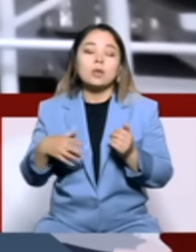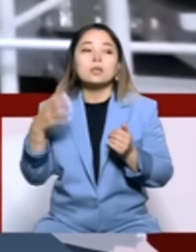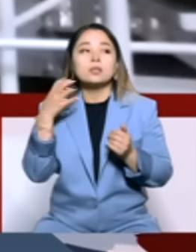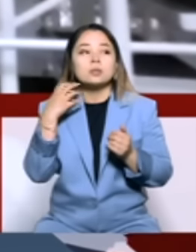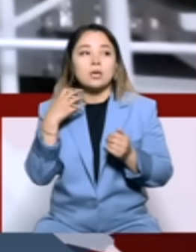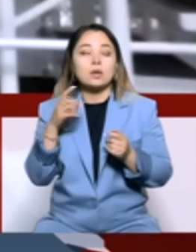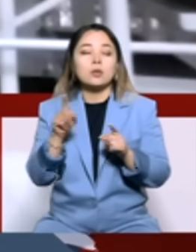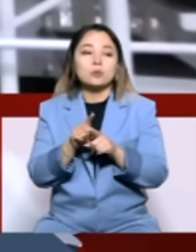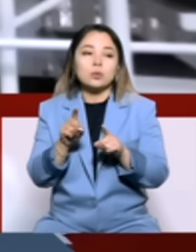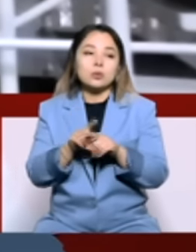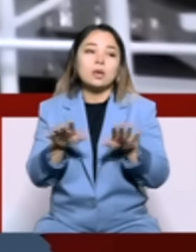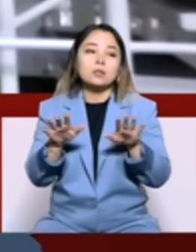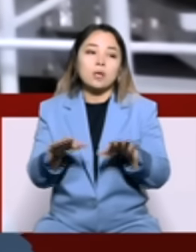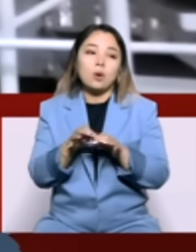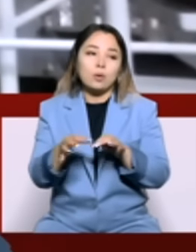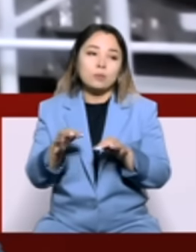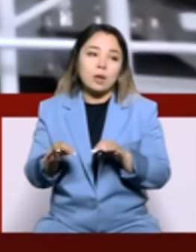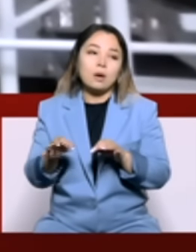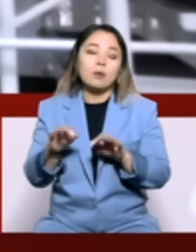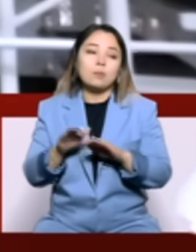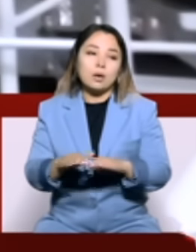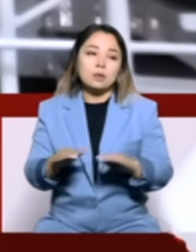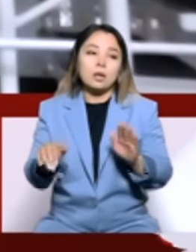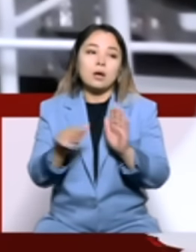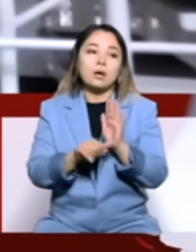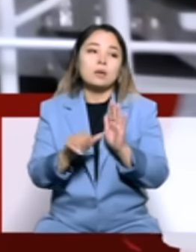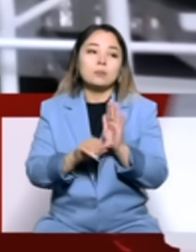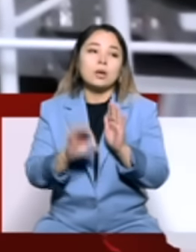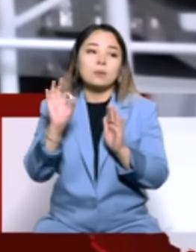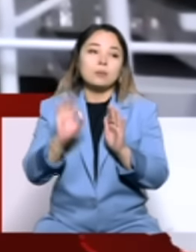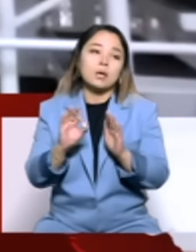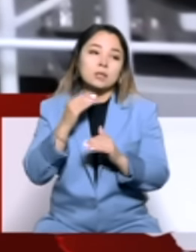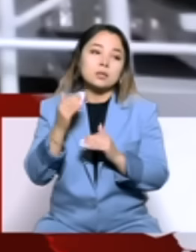Қызылорда облыстарында балалардың 60%-дан астамы